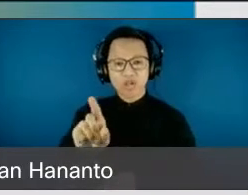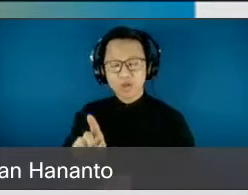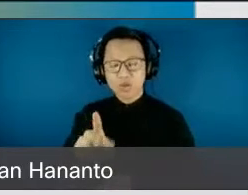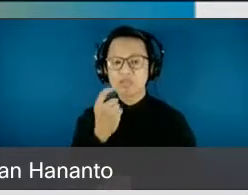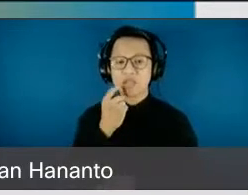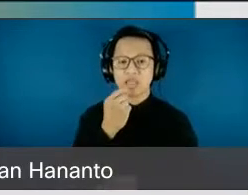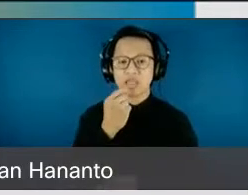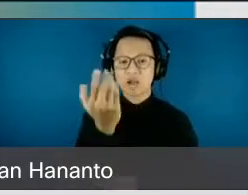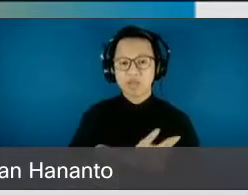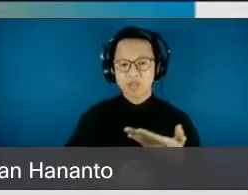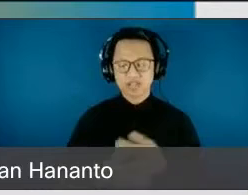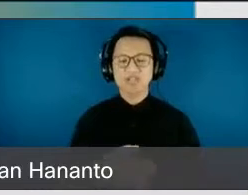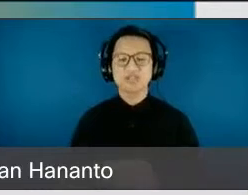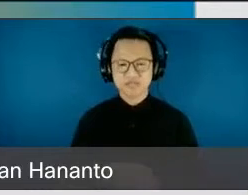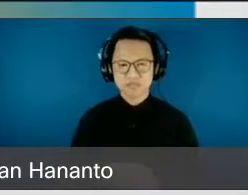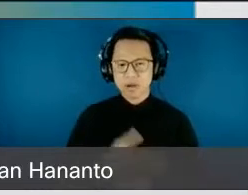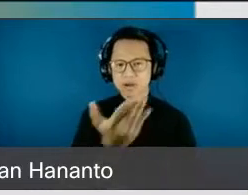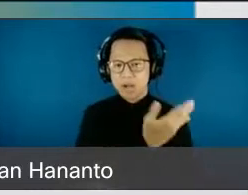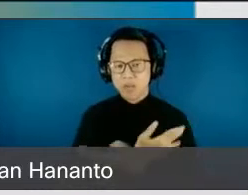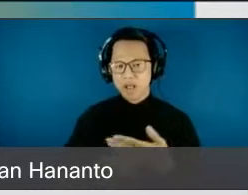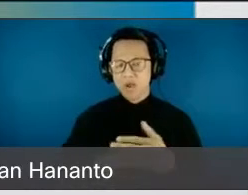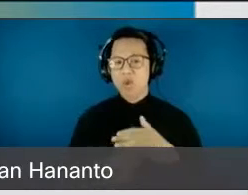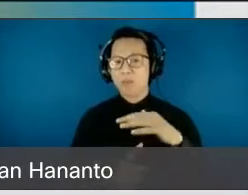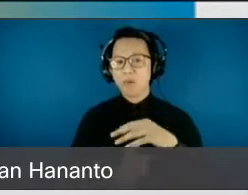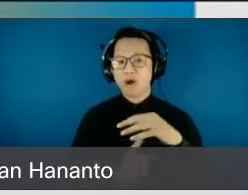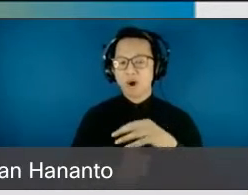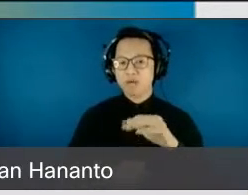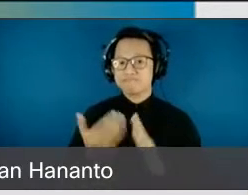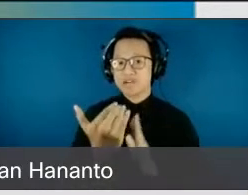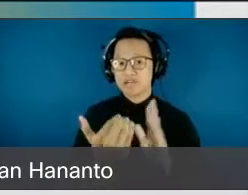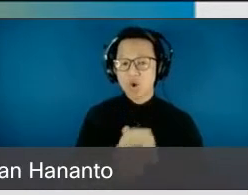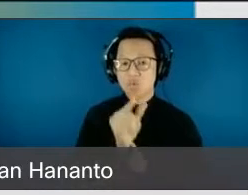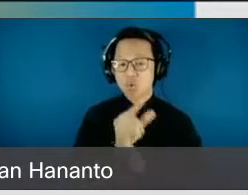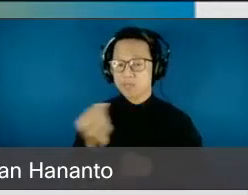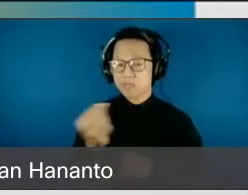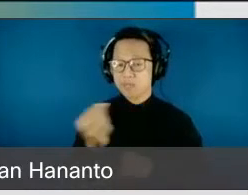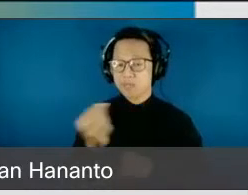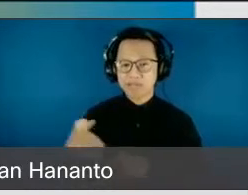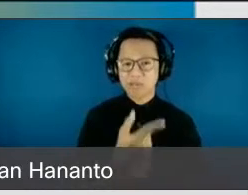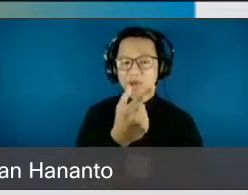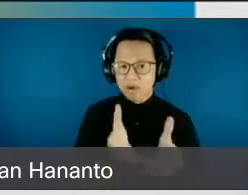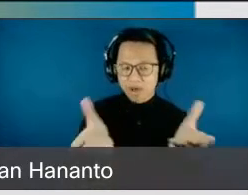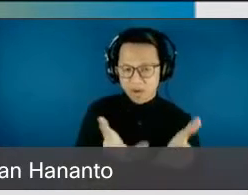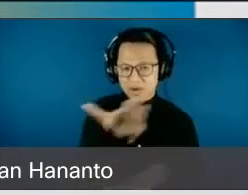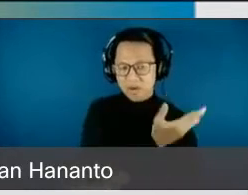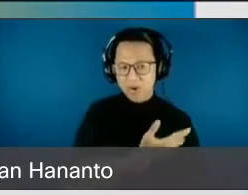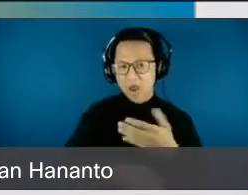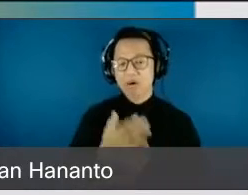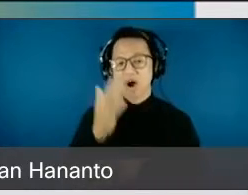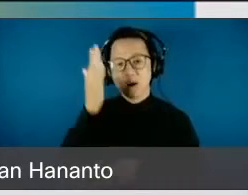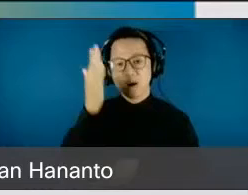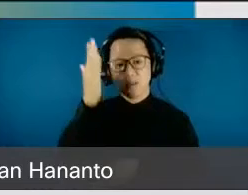penyandang disabilitas sebagai payung kebijakan untuk percepatan pemberdayaan disabilitas di Kabupaten